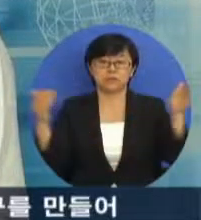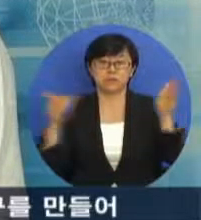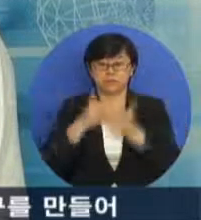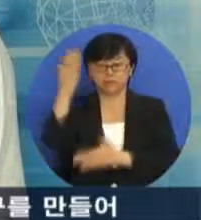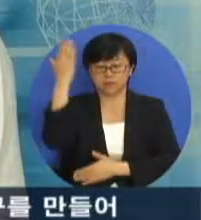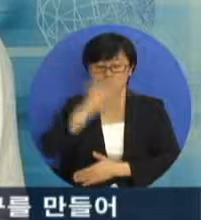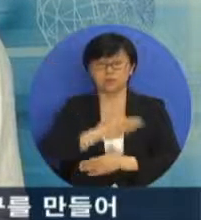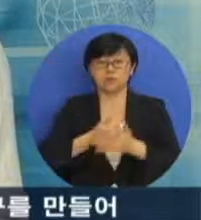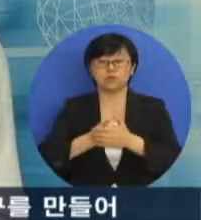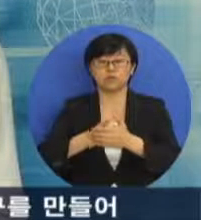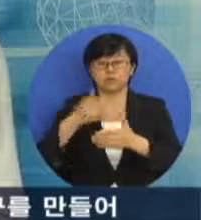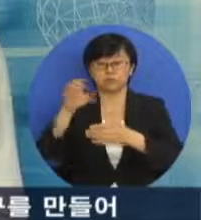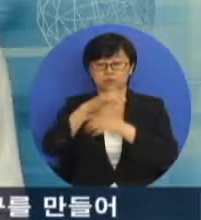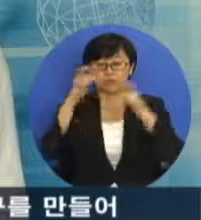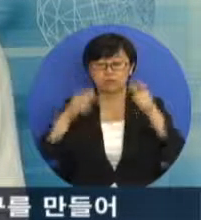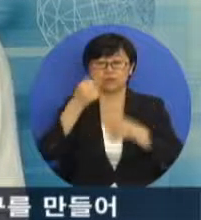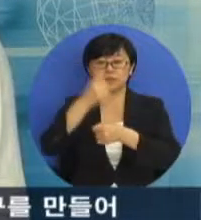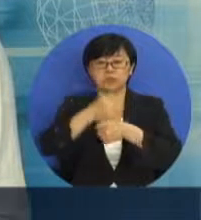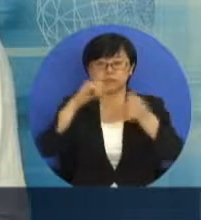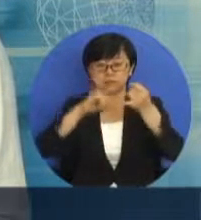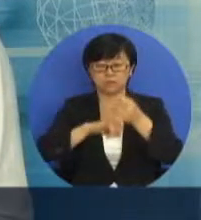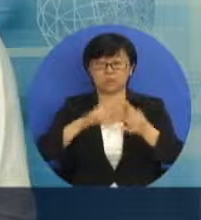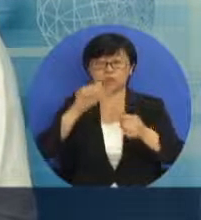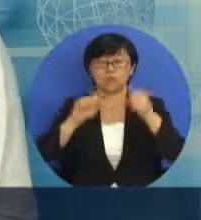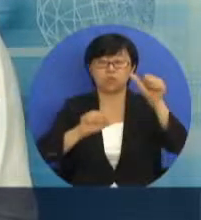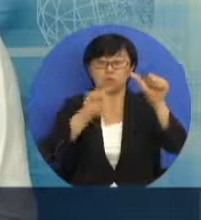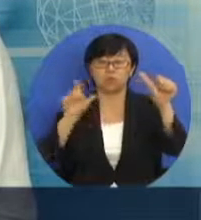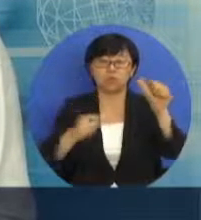감동할 때까지 맑고 깨끗한 종로구를 만들 것을